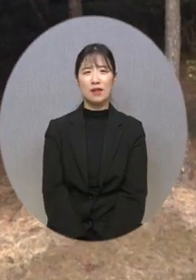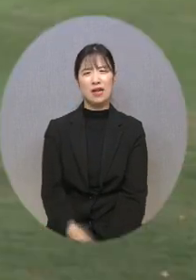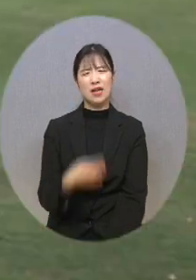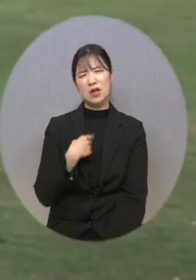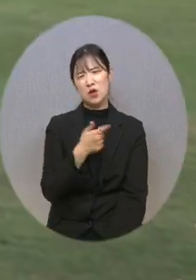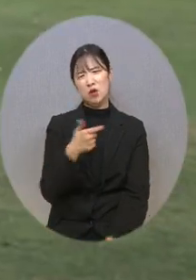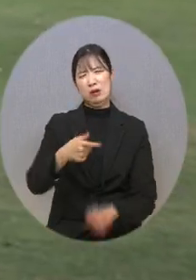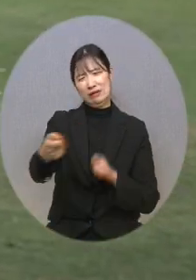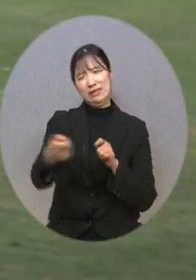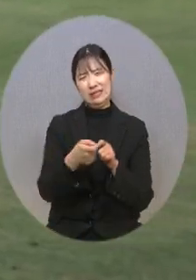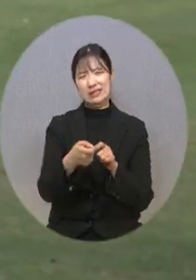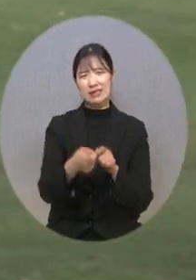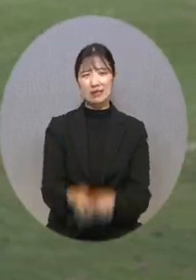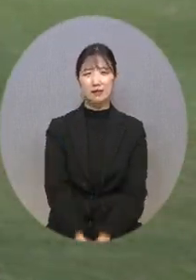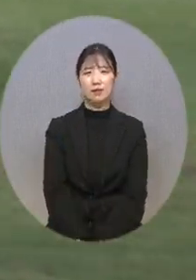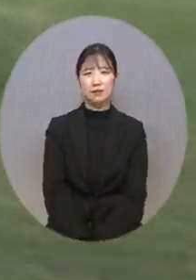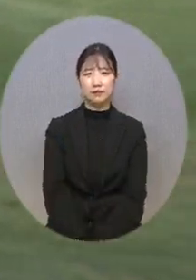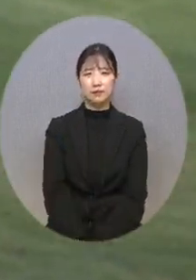쳤다.